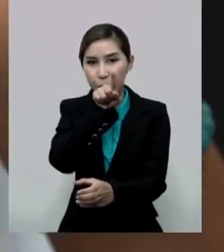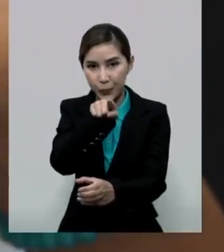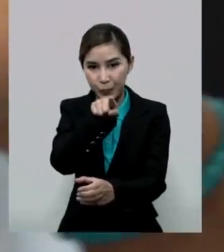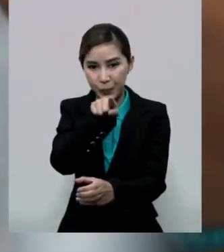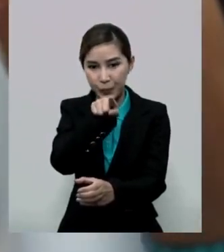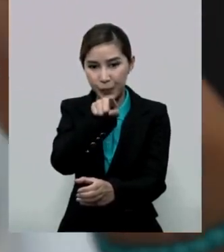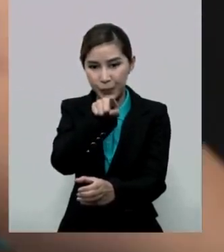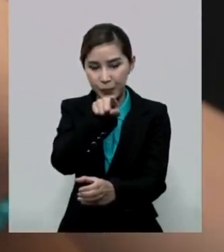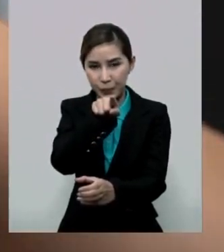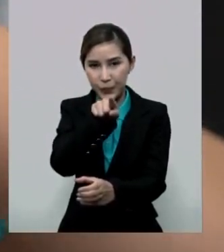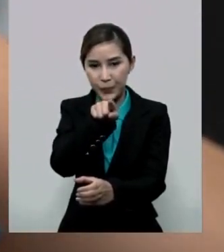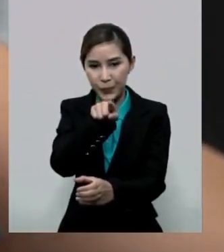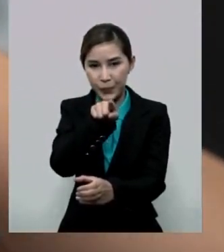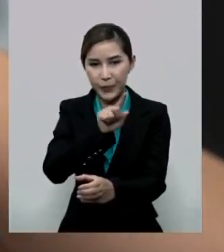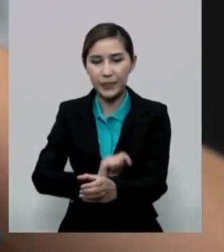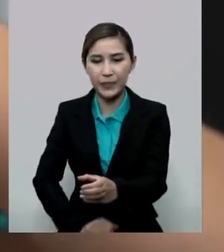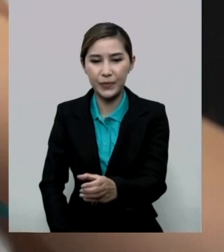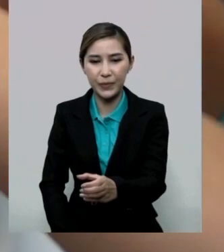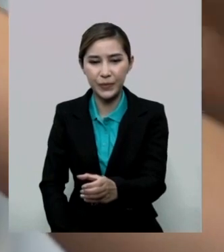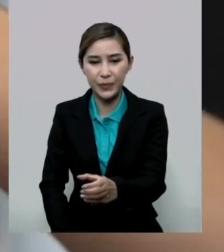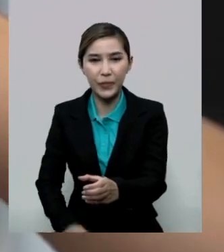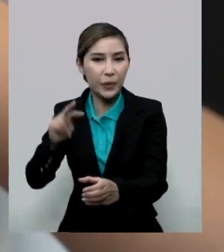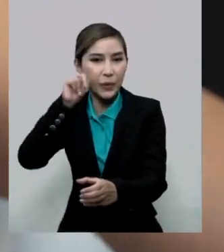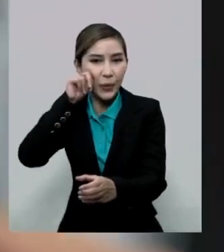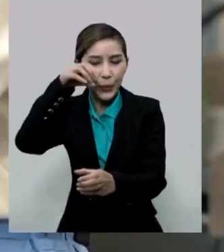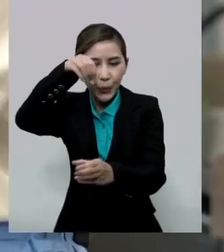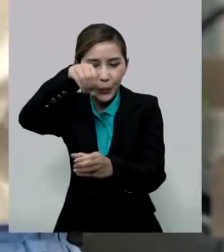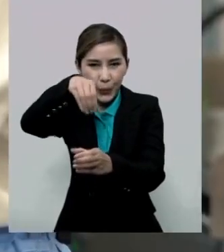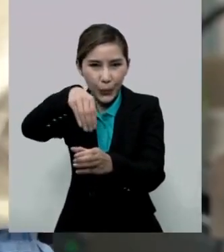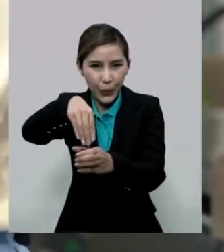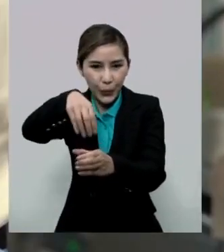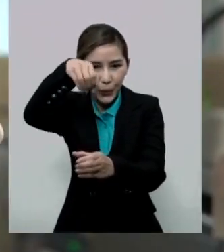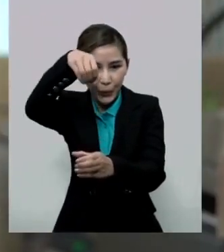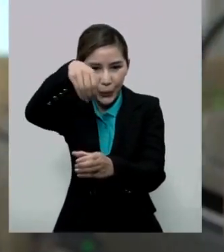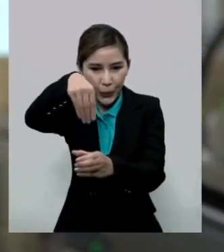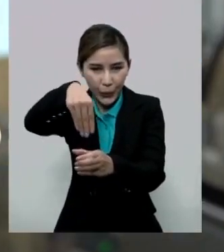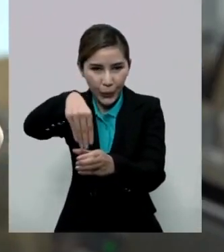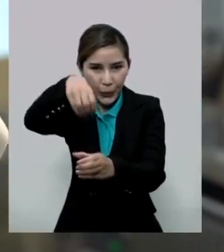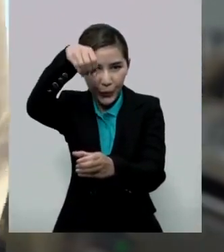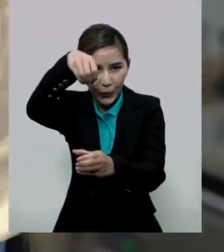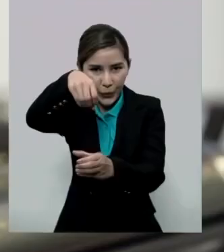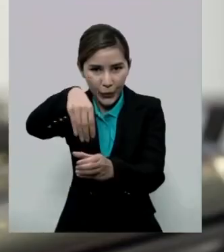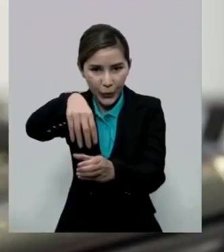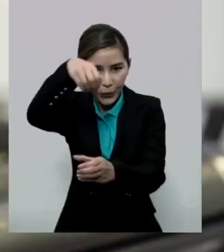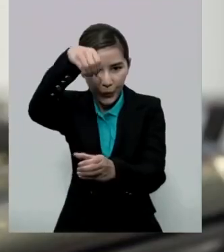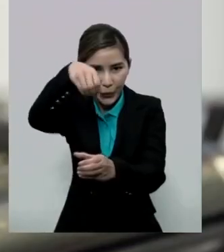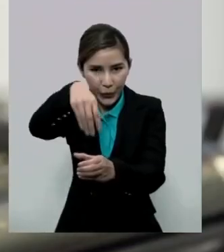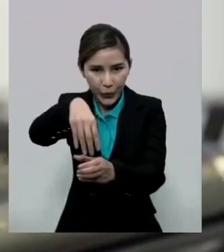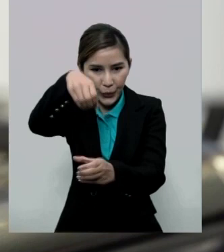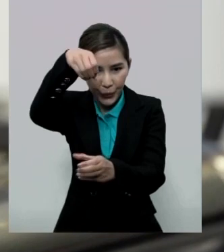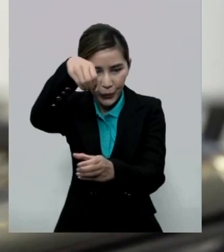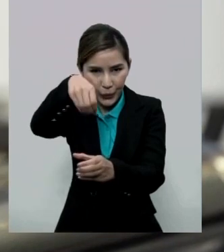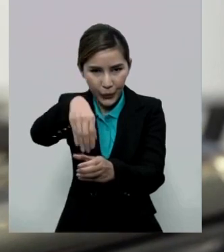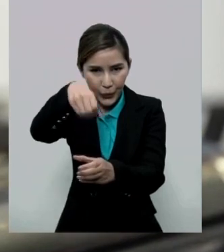องครับฝั่งซ้ายปุ่มที่สอง ปุ่มนี้ใช่ไหมคะ ปุ่มนี้ใช่ครับ โอเค กดได้เลยฮะทีนี้ก็จะมีน้ำกาแฟออกมาครับ อ๋อ ระหว่างที่เรารอกา